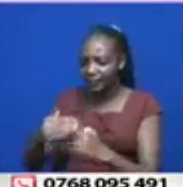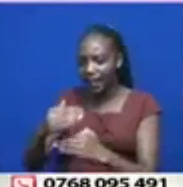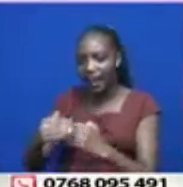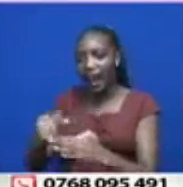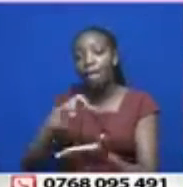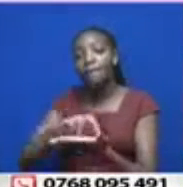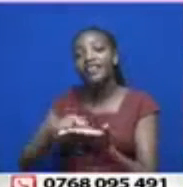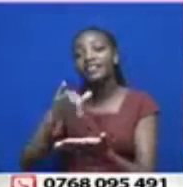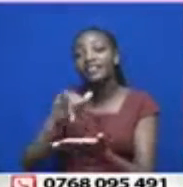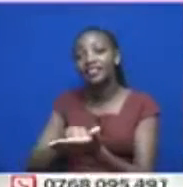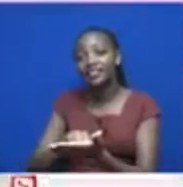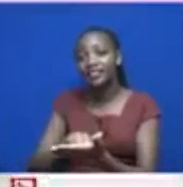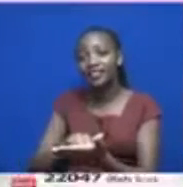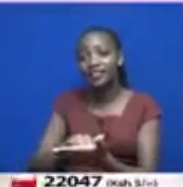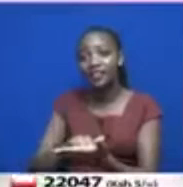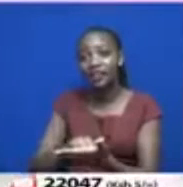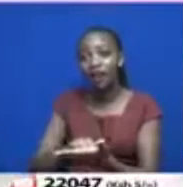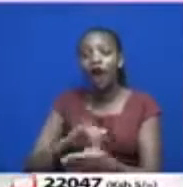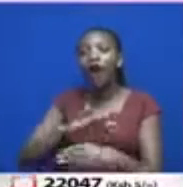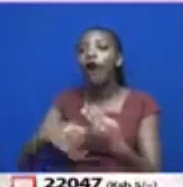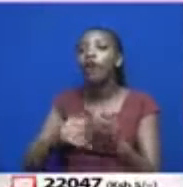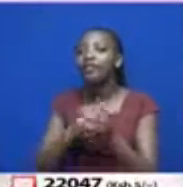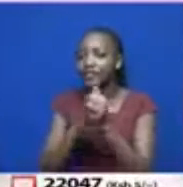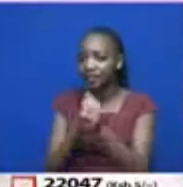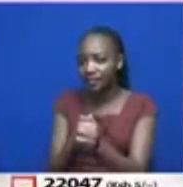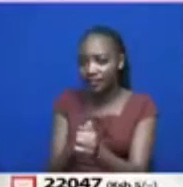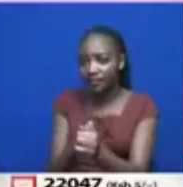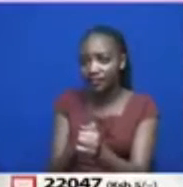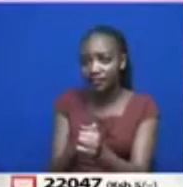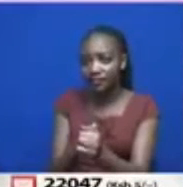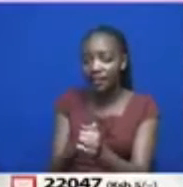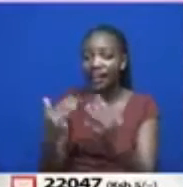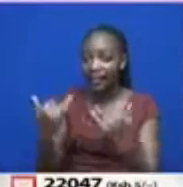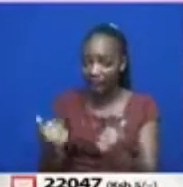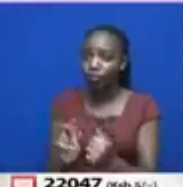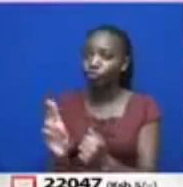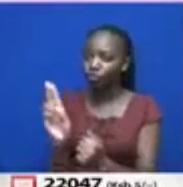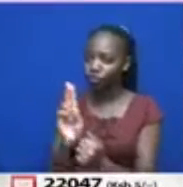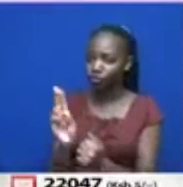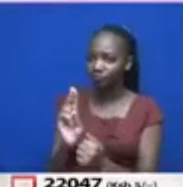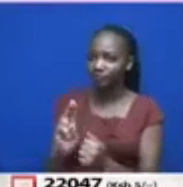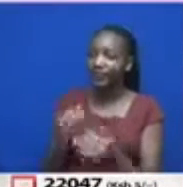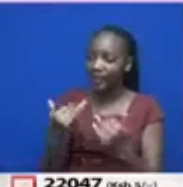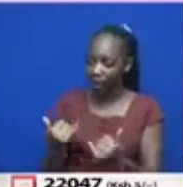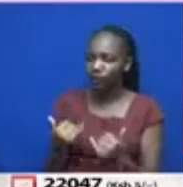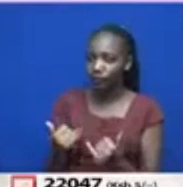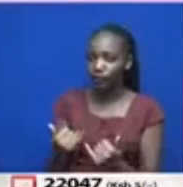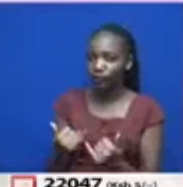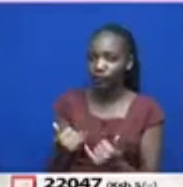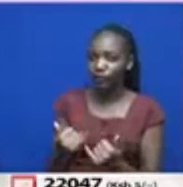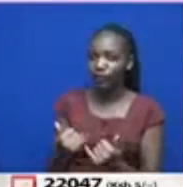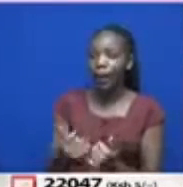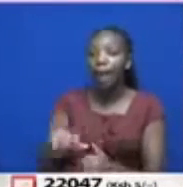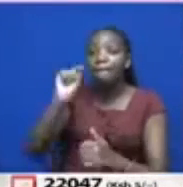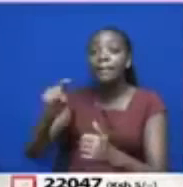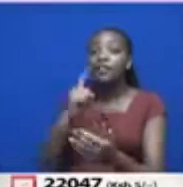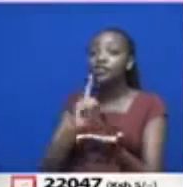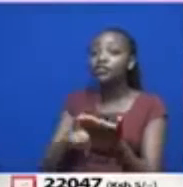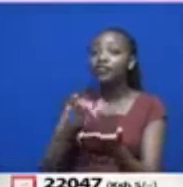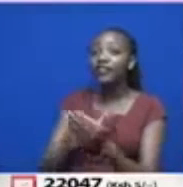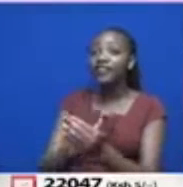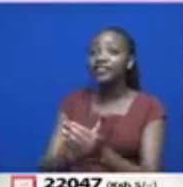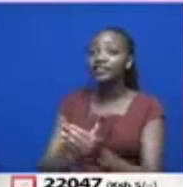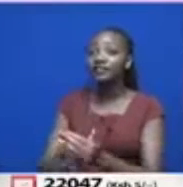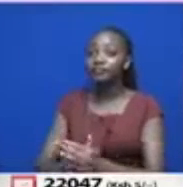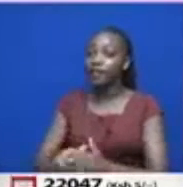kwamba kila kiongozi na asasa rais wakati huu sasa lazima hakikishe kwamba nyumba yake